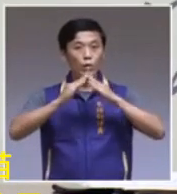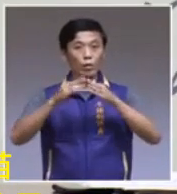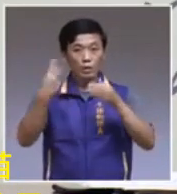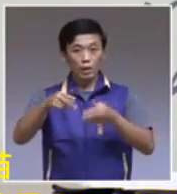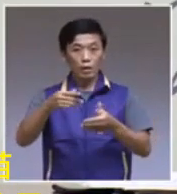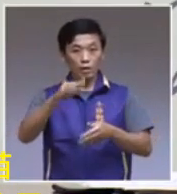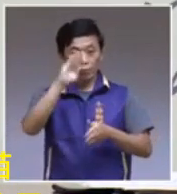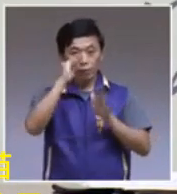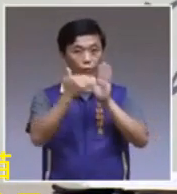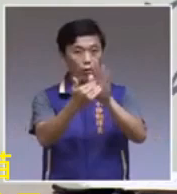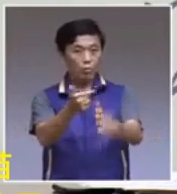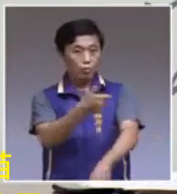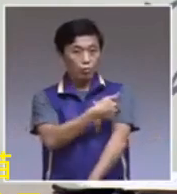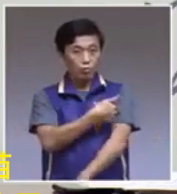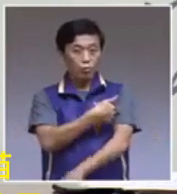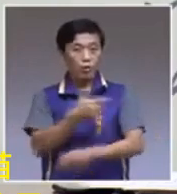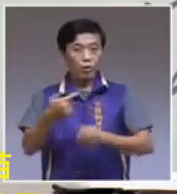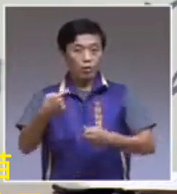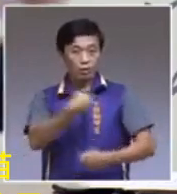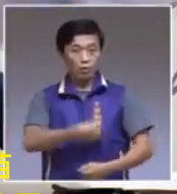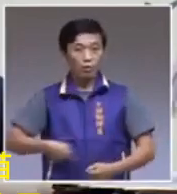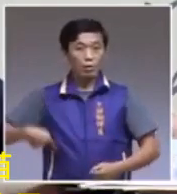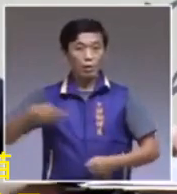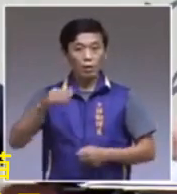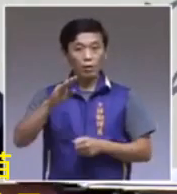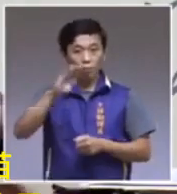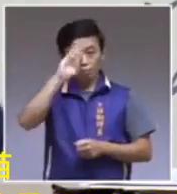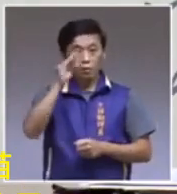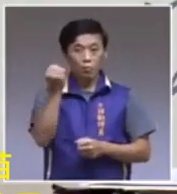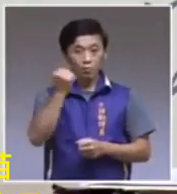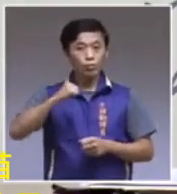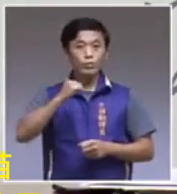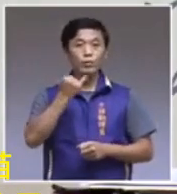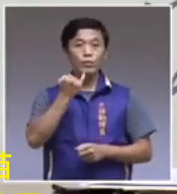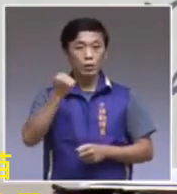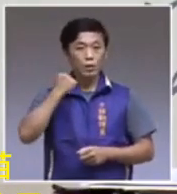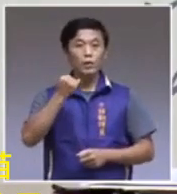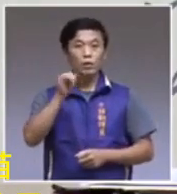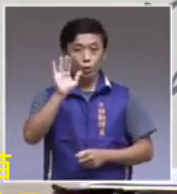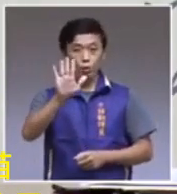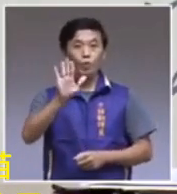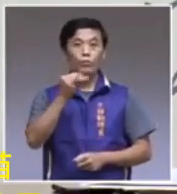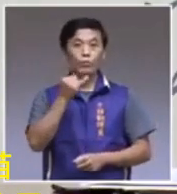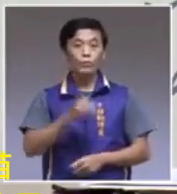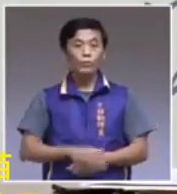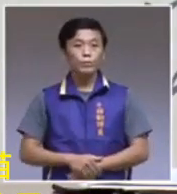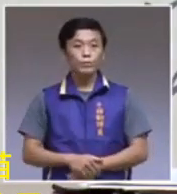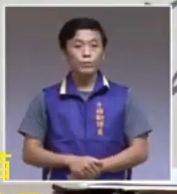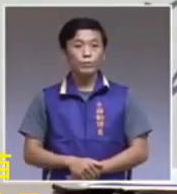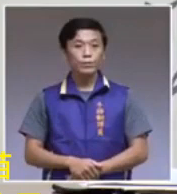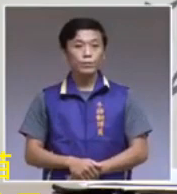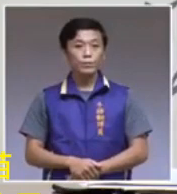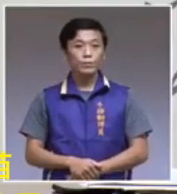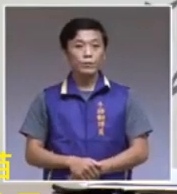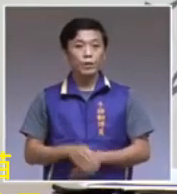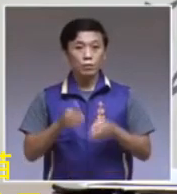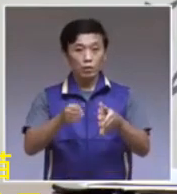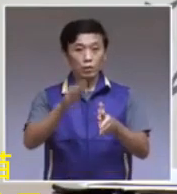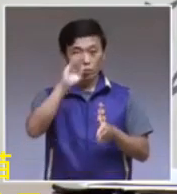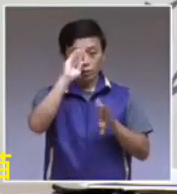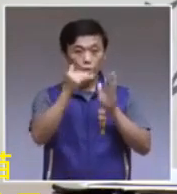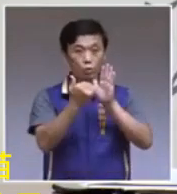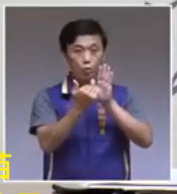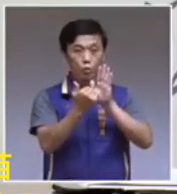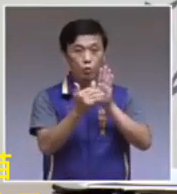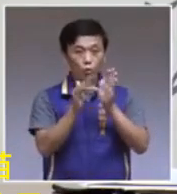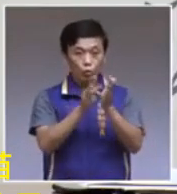生足够的免疫力哈。那所以说整体来讲接种新冠肺